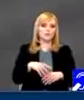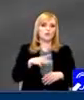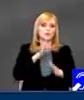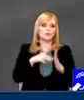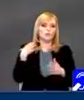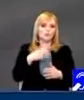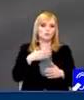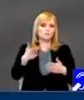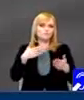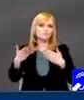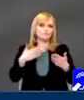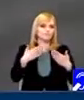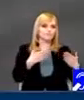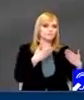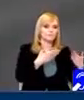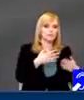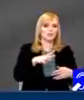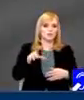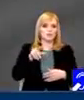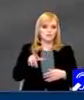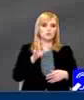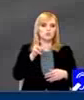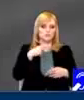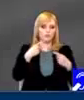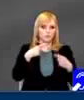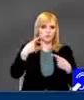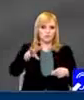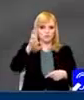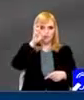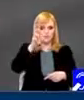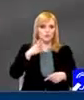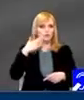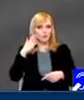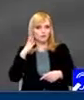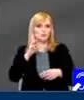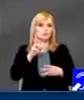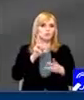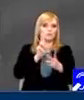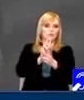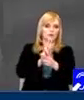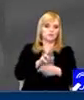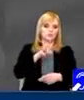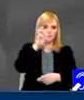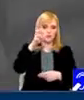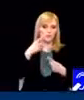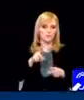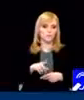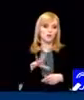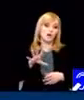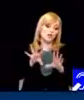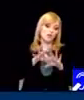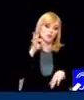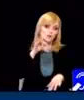negocia viitorul tratat de pace dintre România și puterile centrale. Categoric, Ferdinand l-a ales pe